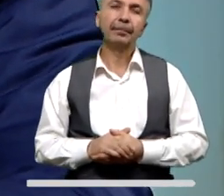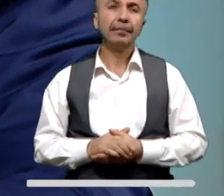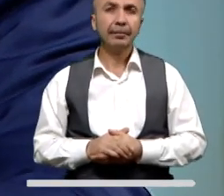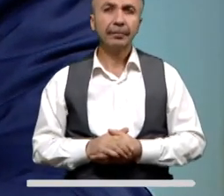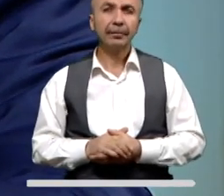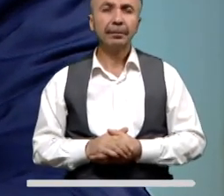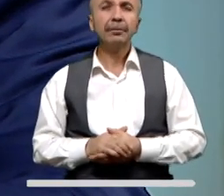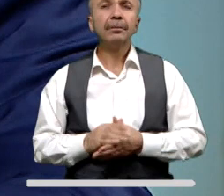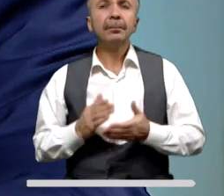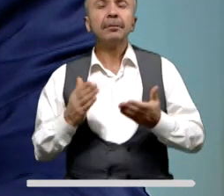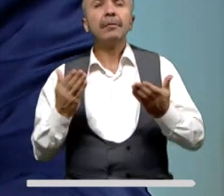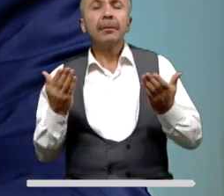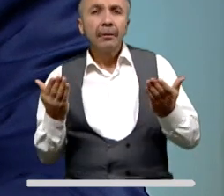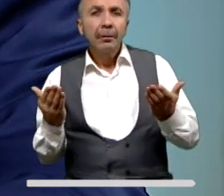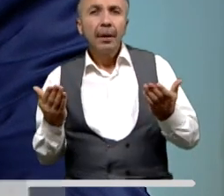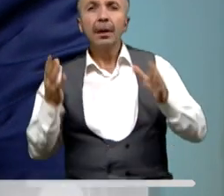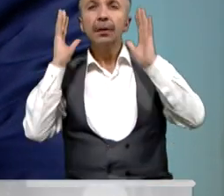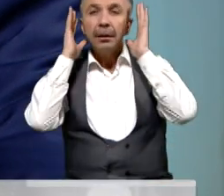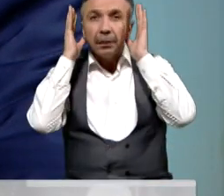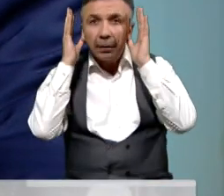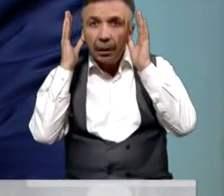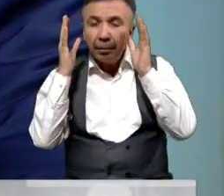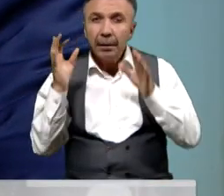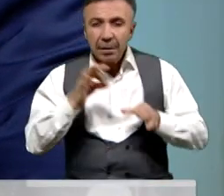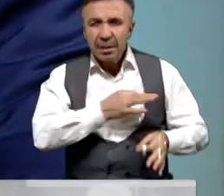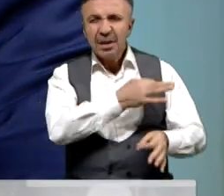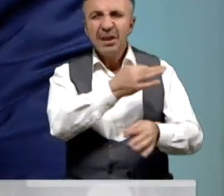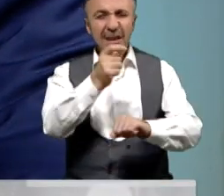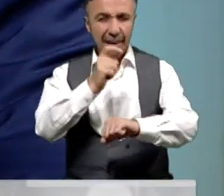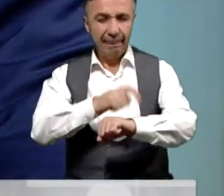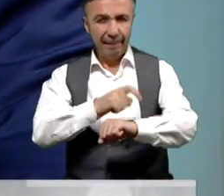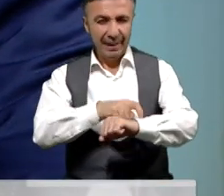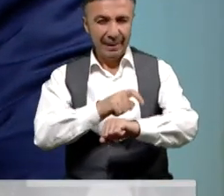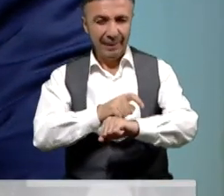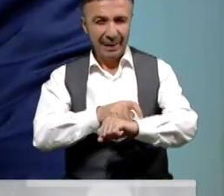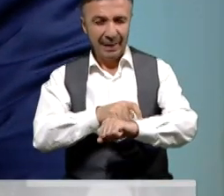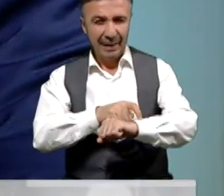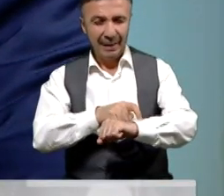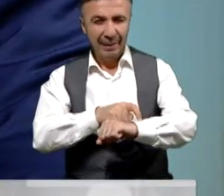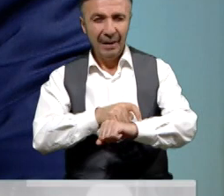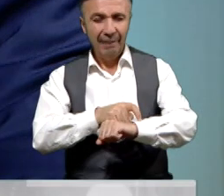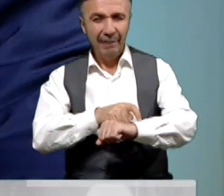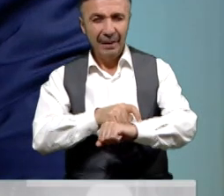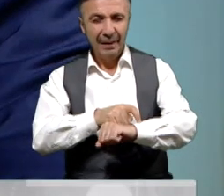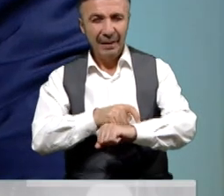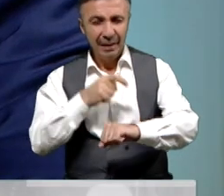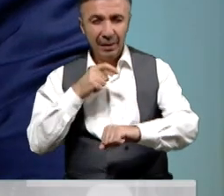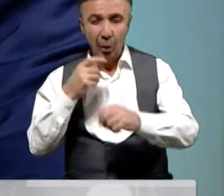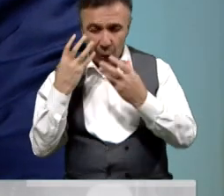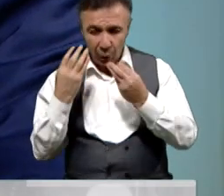yani namaz kişilere vakitler vakitlerle farz kılınmıştır